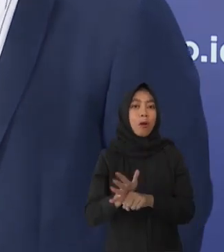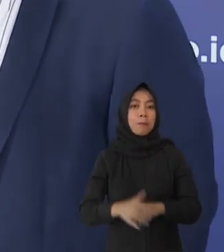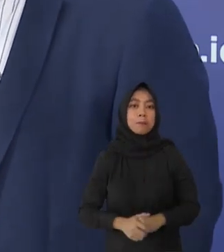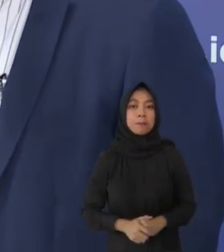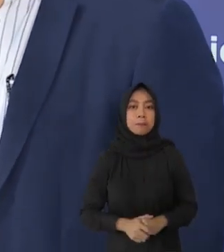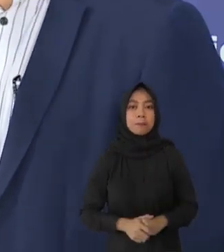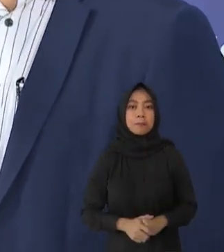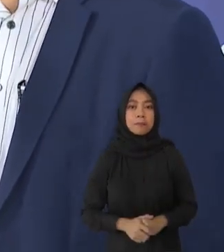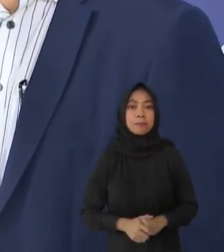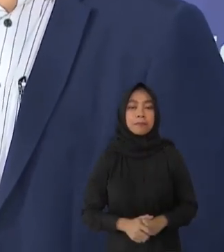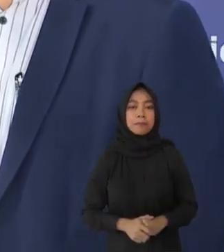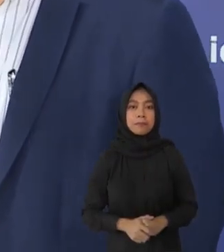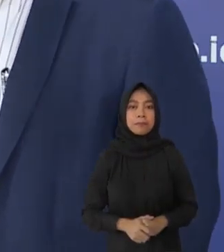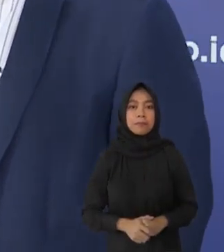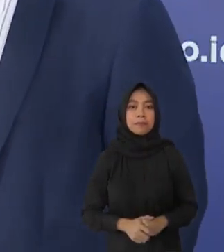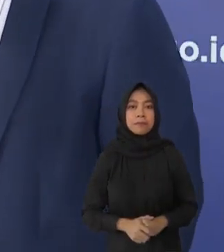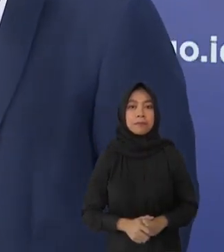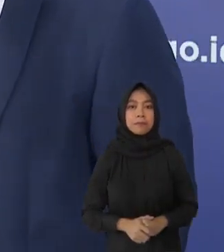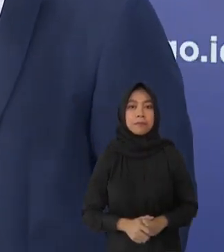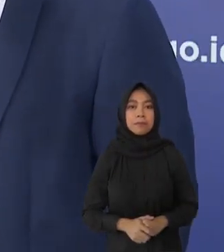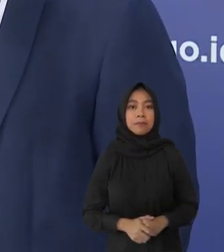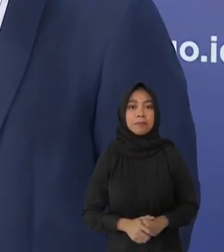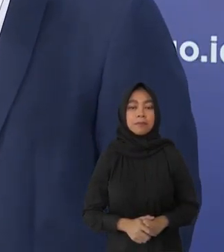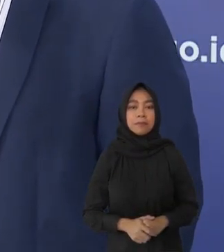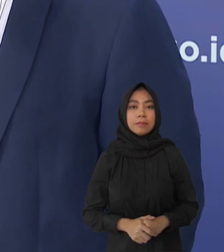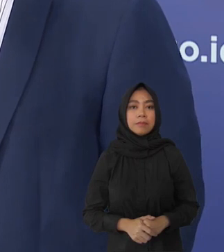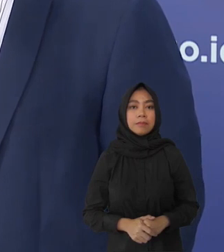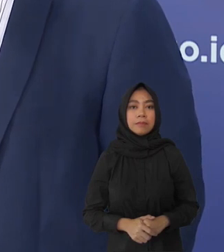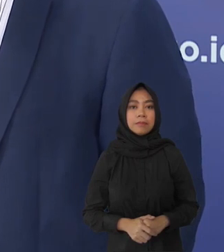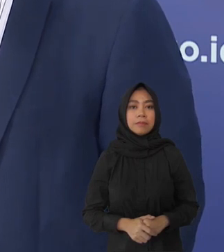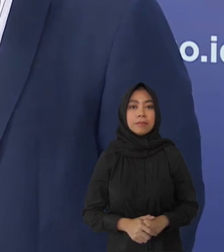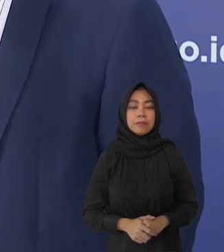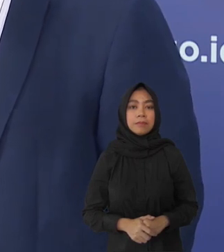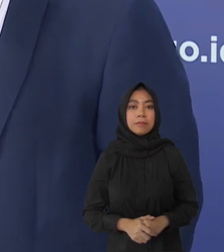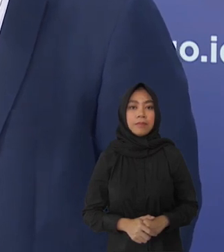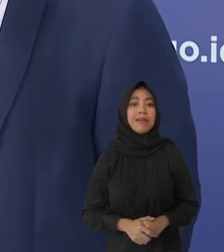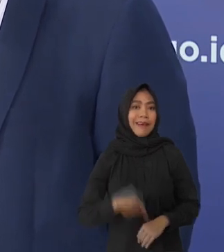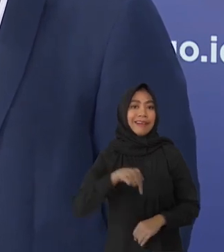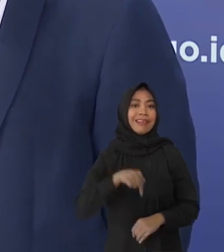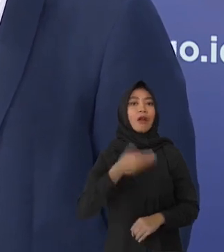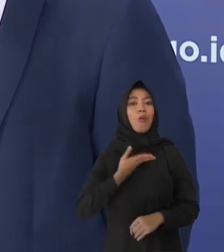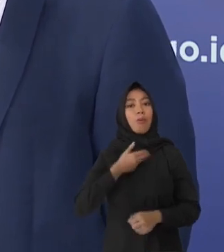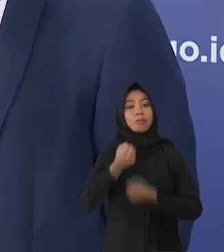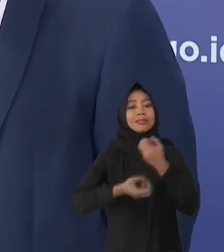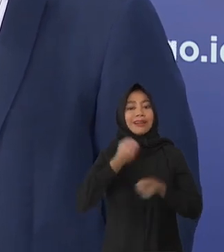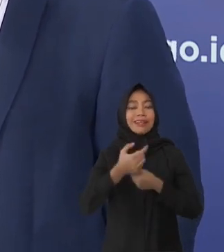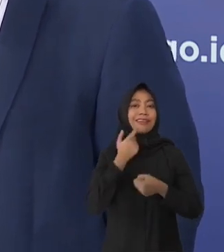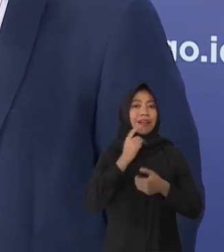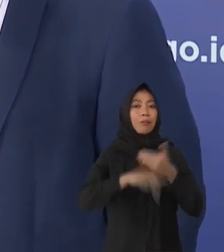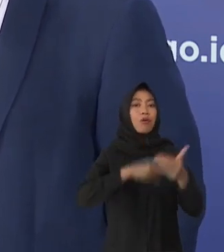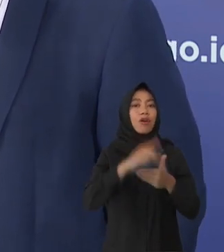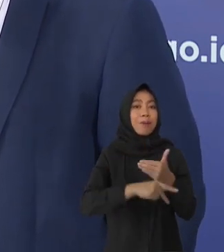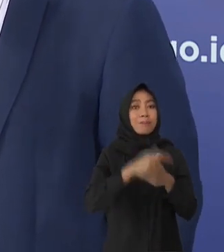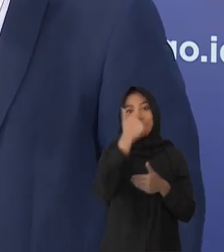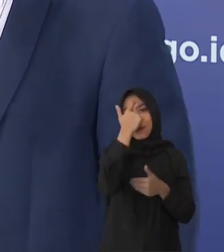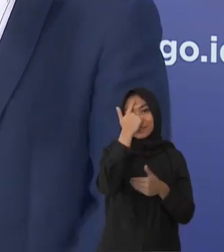Kemudian, saya ingin menjelaskan tentang program Belajar di program 2. Belajar di program 2 ini